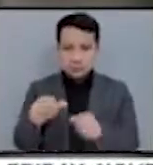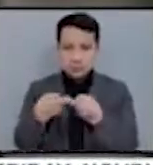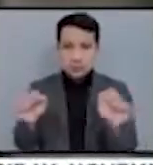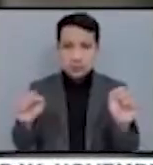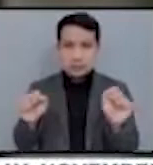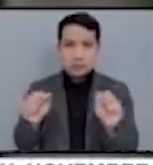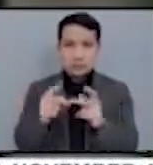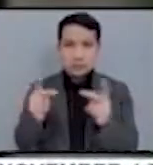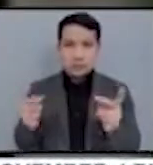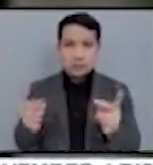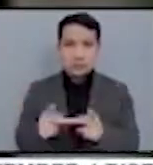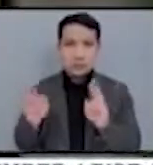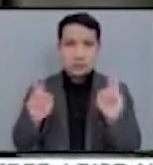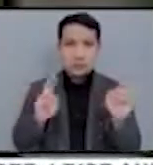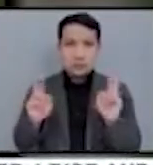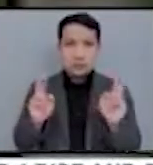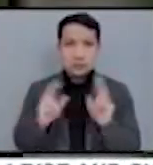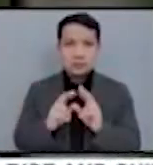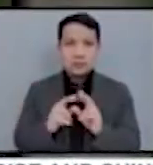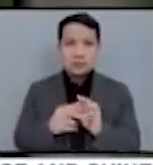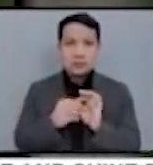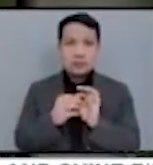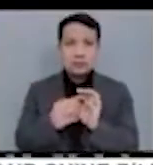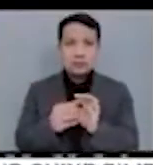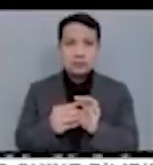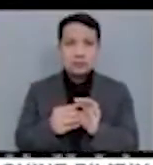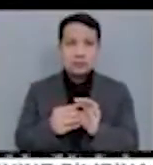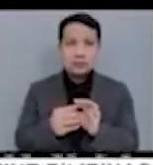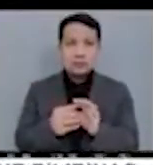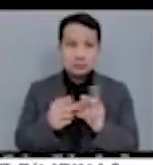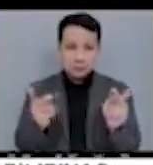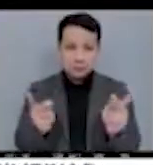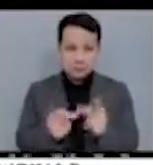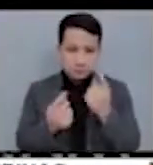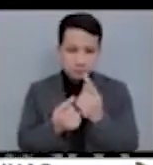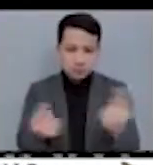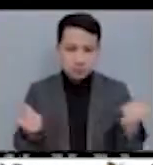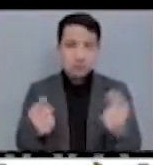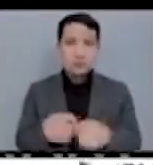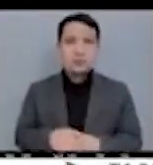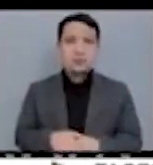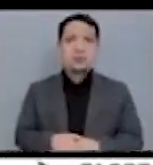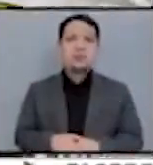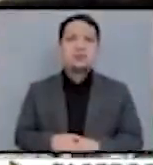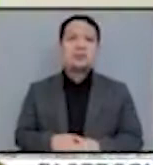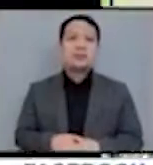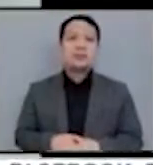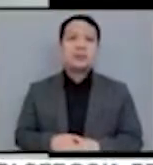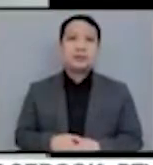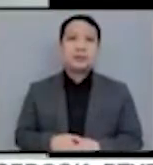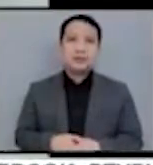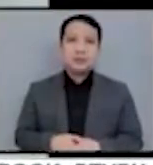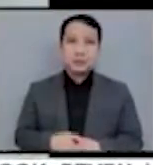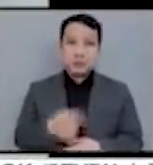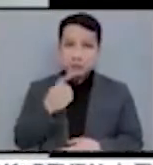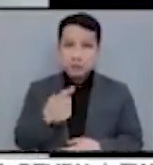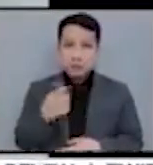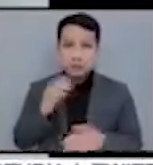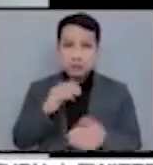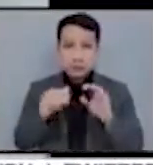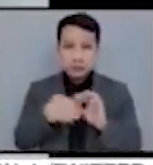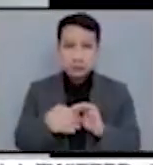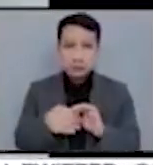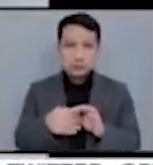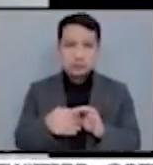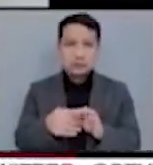na rin nila ang mga paghahanda para sa mga apektadong individual. Kapag evacuation center ka, para kang may mini health